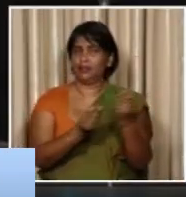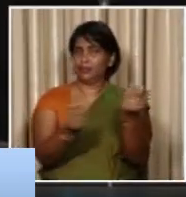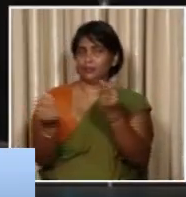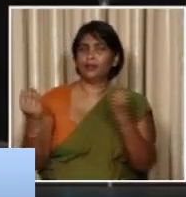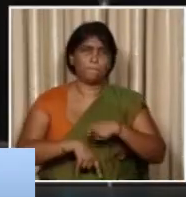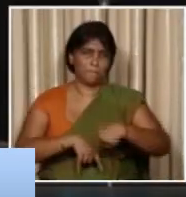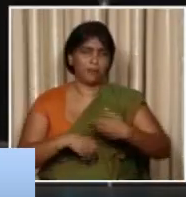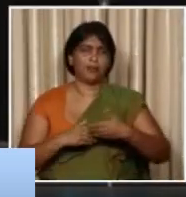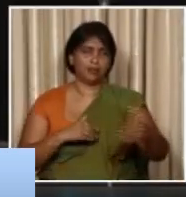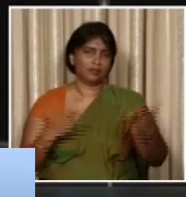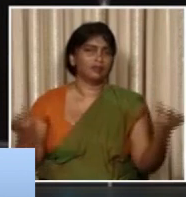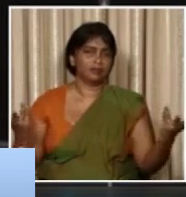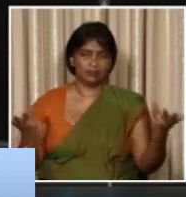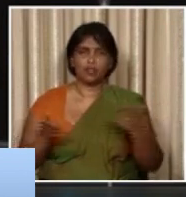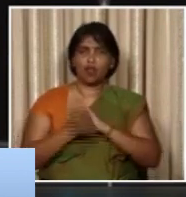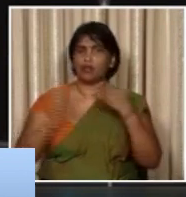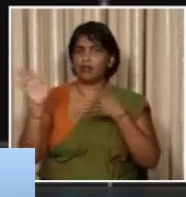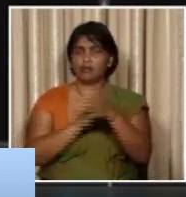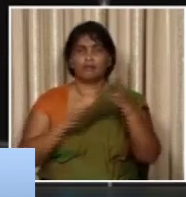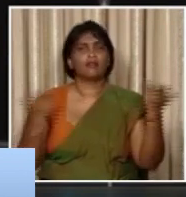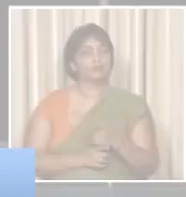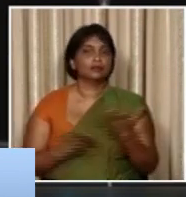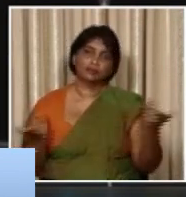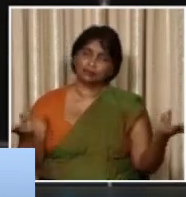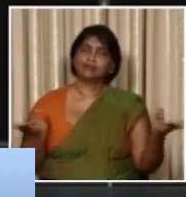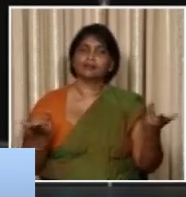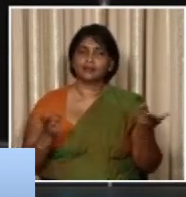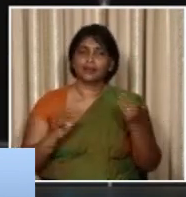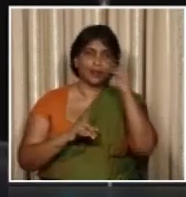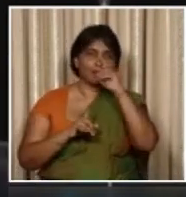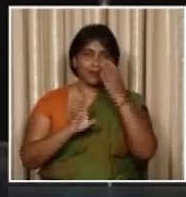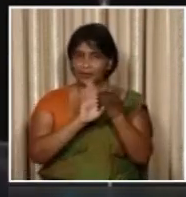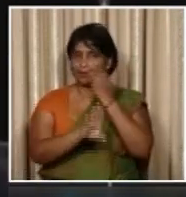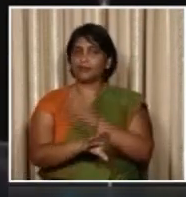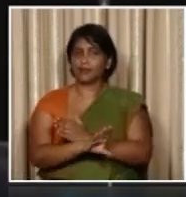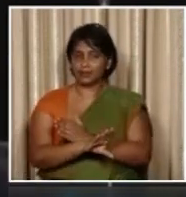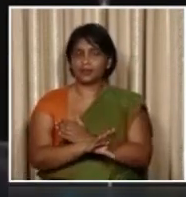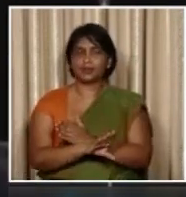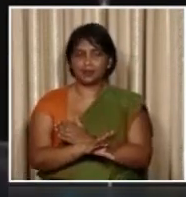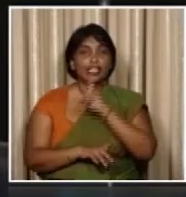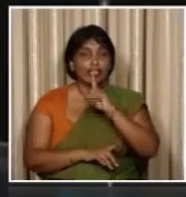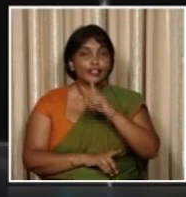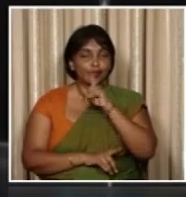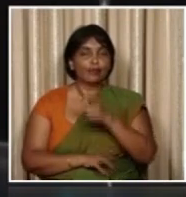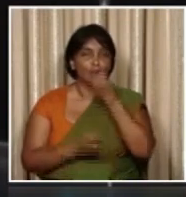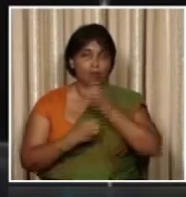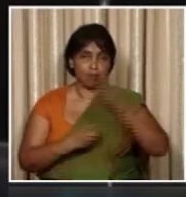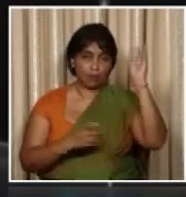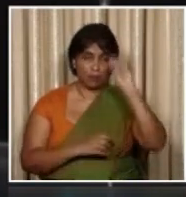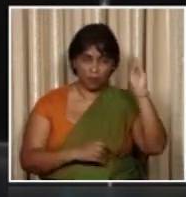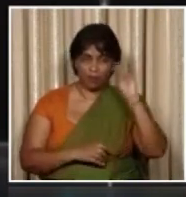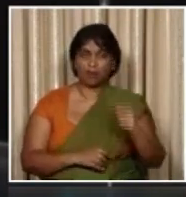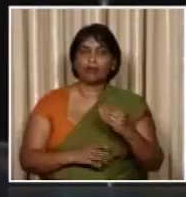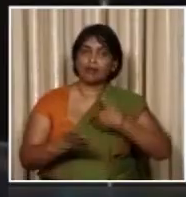පැය ගාණක් ඇතුළත කොහොමද කිංග්ස්බරිකට යන්නේ? කොහොමද ශැංග්‍රිලාකට යන්නේ? මාස ගාණක් තිස්සේ අවුරුද්දකට දෙකකට කලින් ඉඳලා කීයේ කීයේ ඇවිල්ලා එදා උදේත් කීප